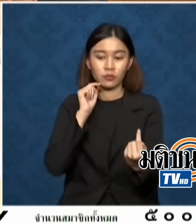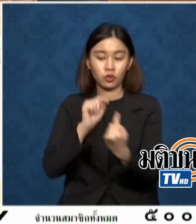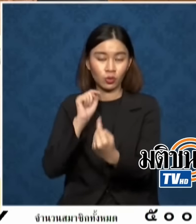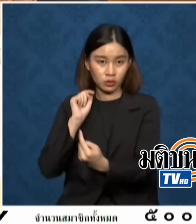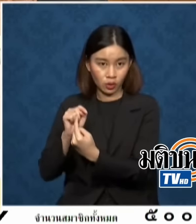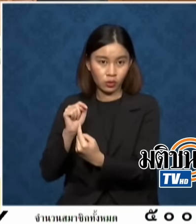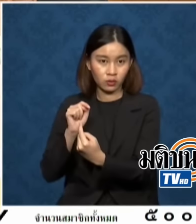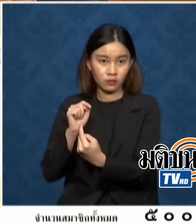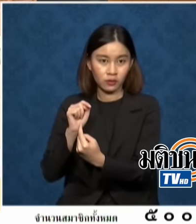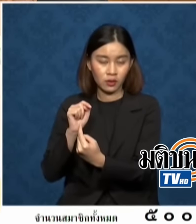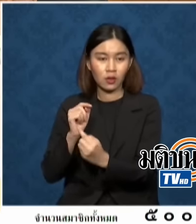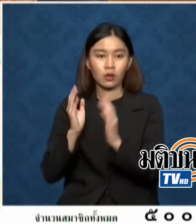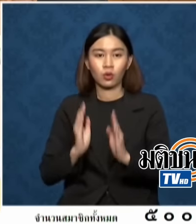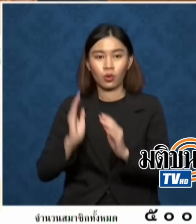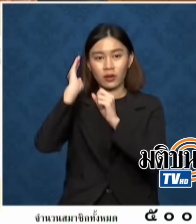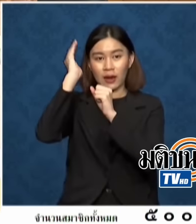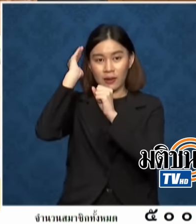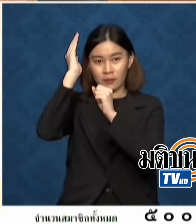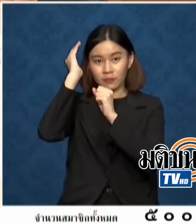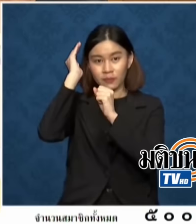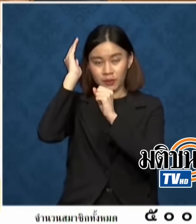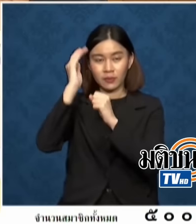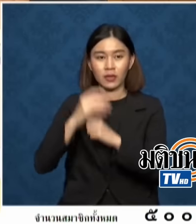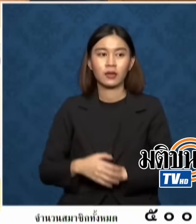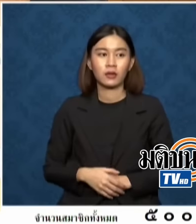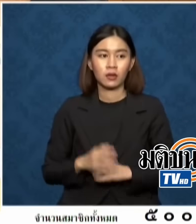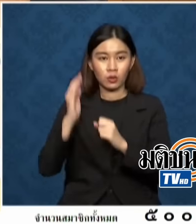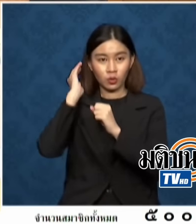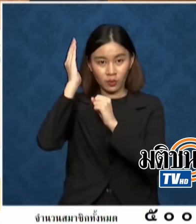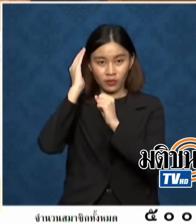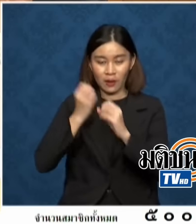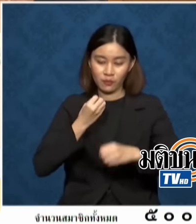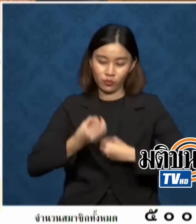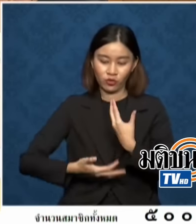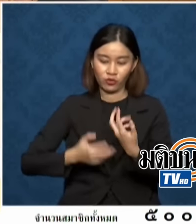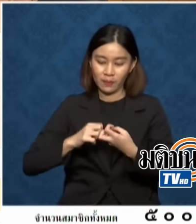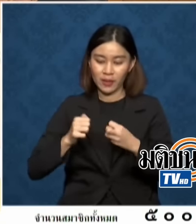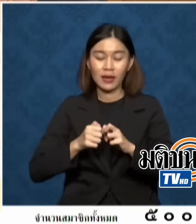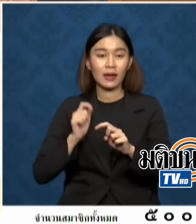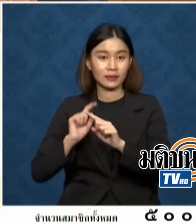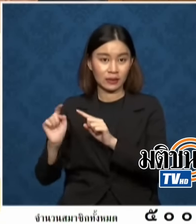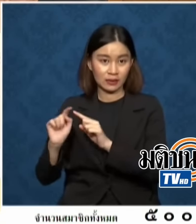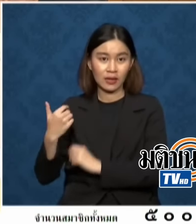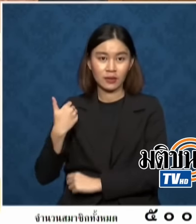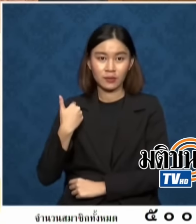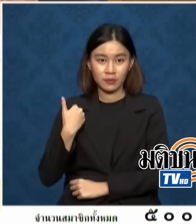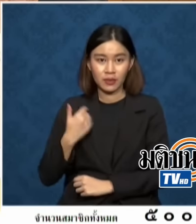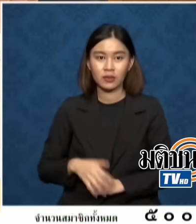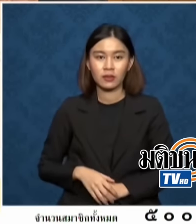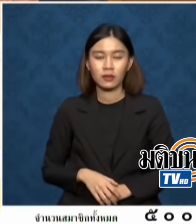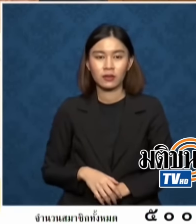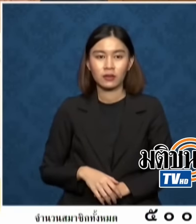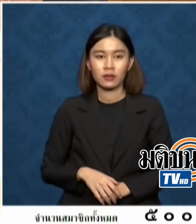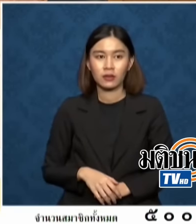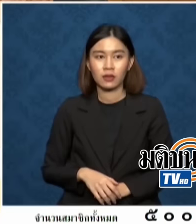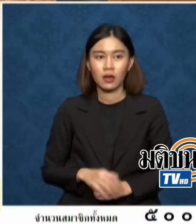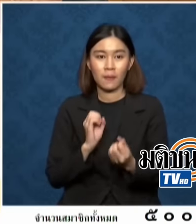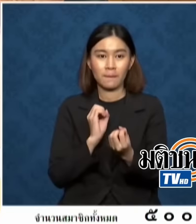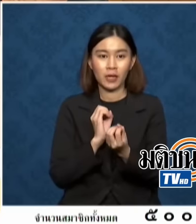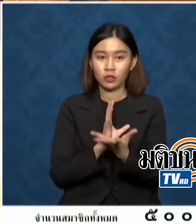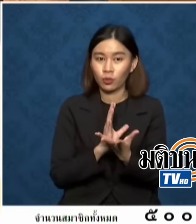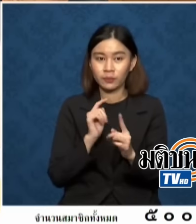กับที่ผู้อภิปรายได้แสดงถึงปัญหาที่เกิดขึ้นและจะไม่เกิดปัญหาที่จะก่อ